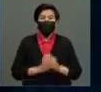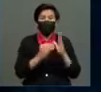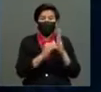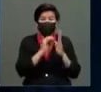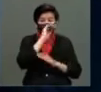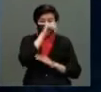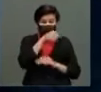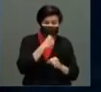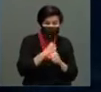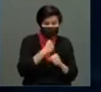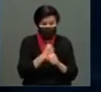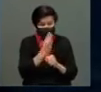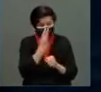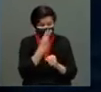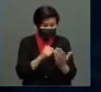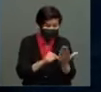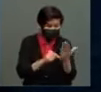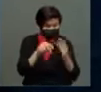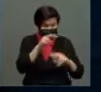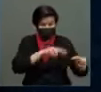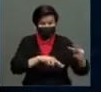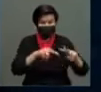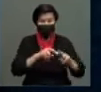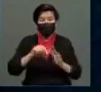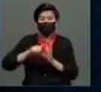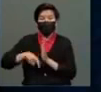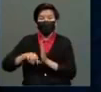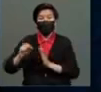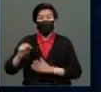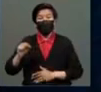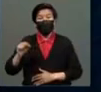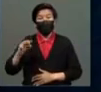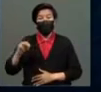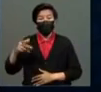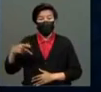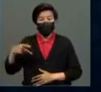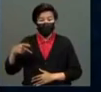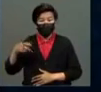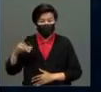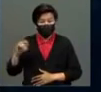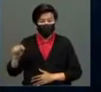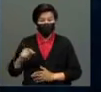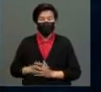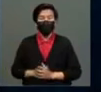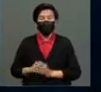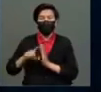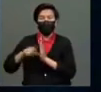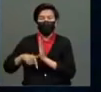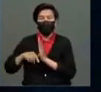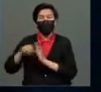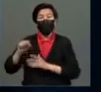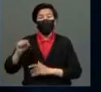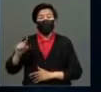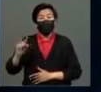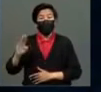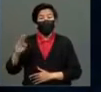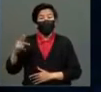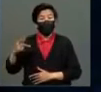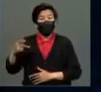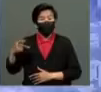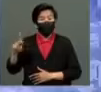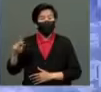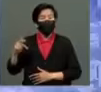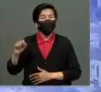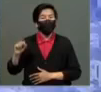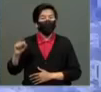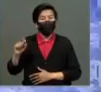นะครับทางท่านเลขาสมช.ในฐานะผอ.สบค.สปก.สปค.ก็ได้ขอรับฟัง